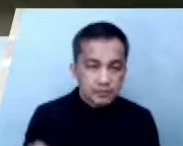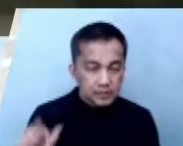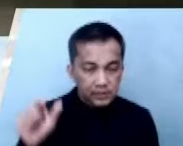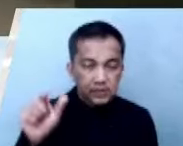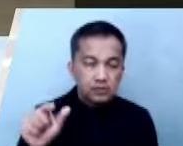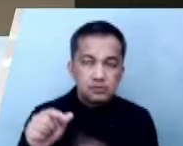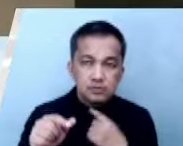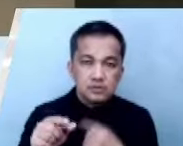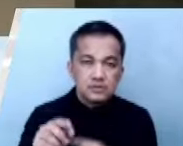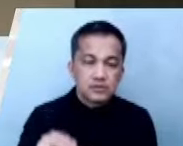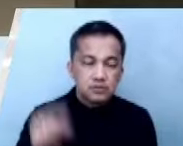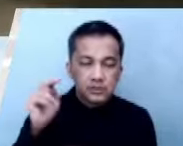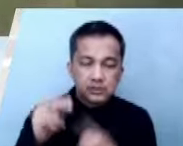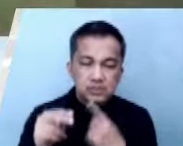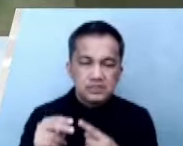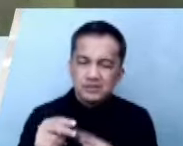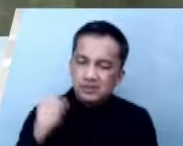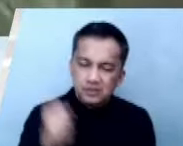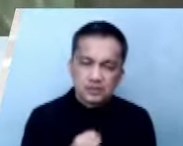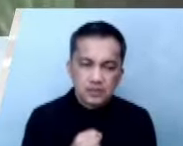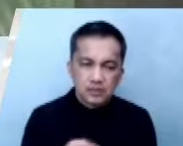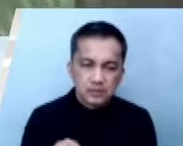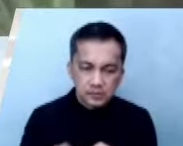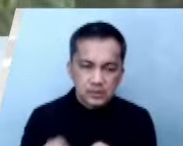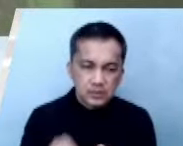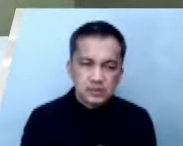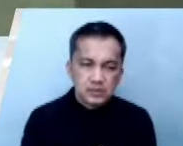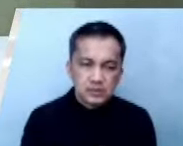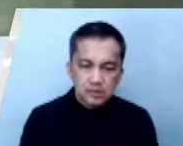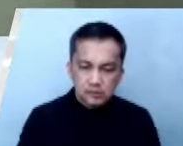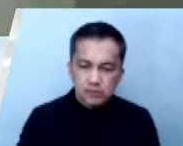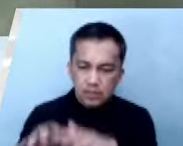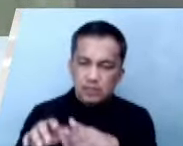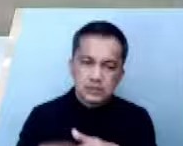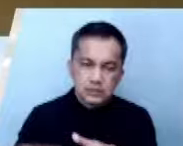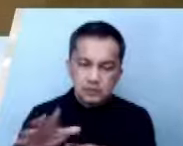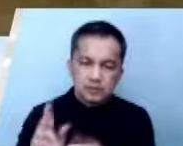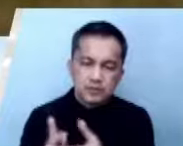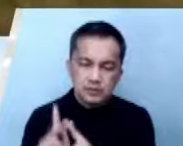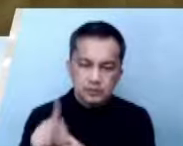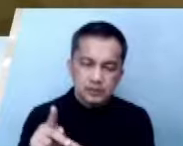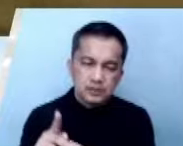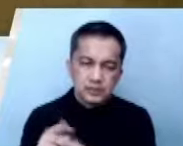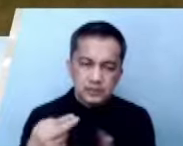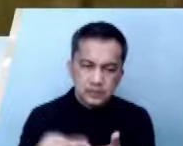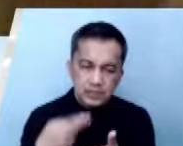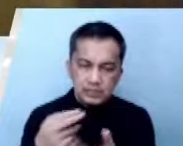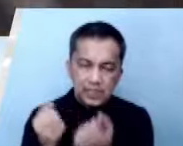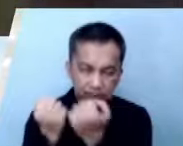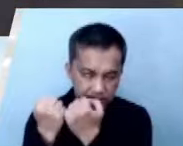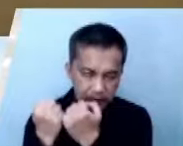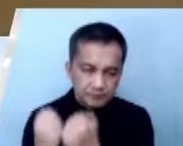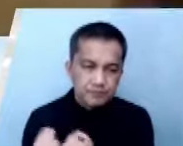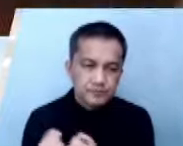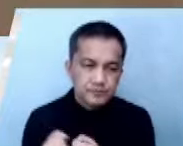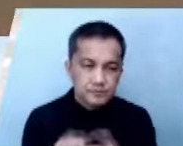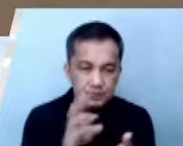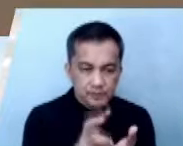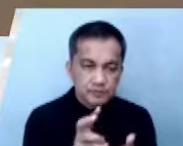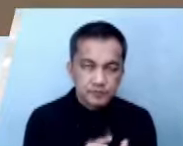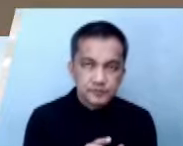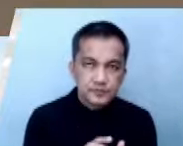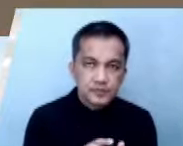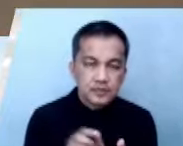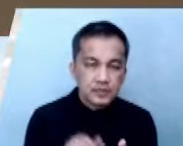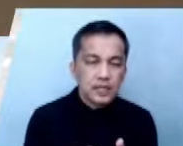laking panghinayang ng mga magsasaka matapos malubog sa baha ang mga pananim na palay at mais. Pati sa ilang bahagi ng Antique at